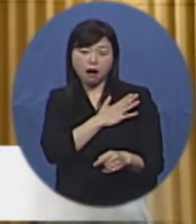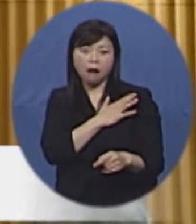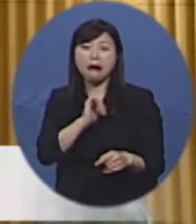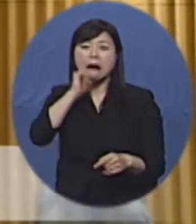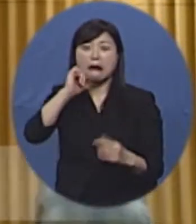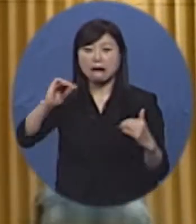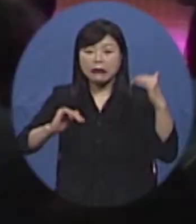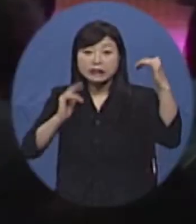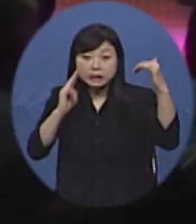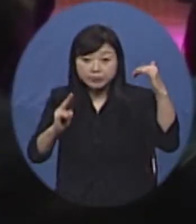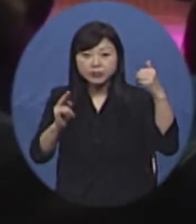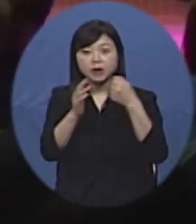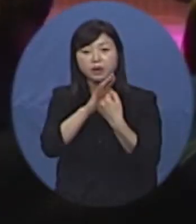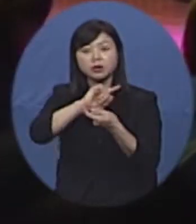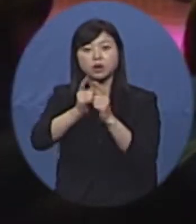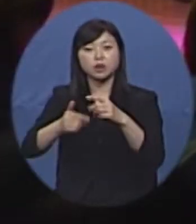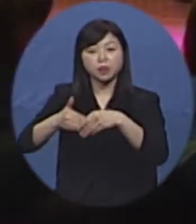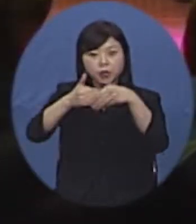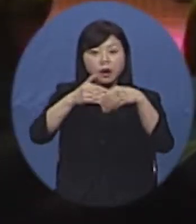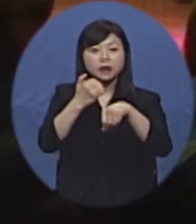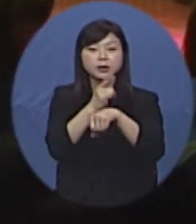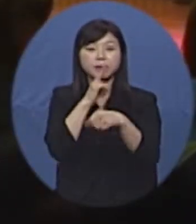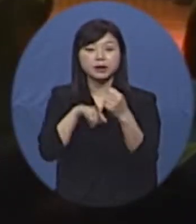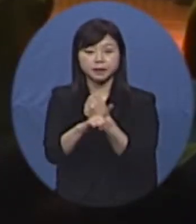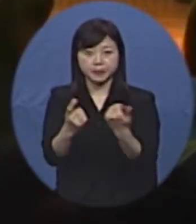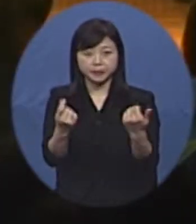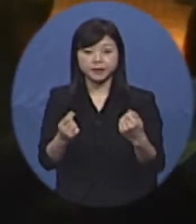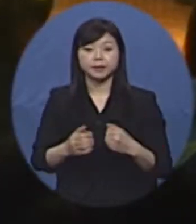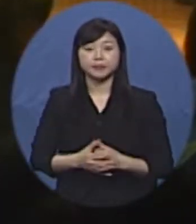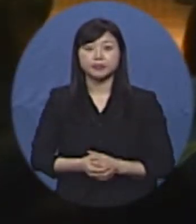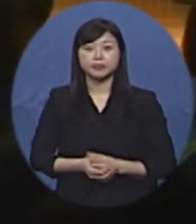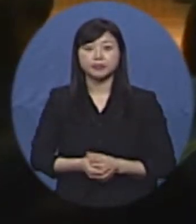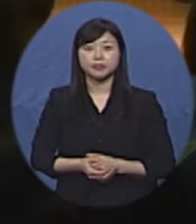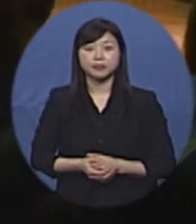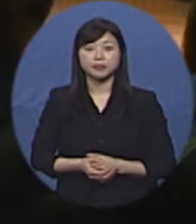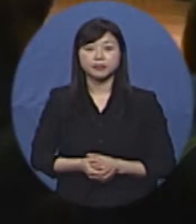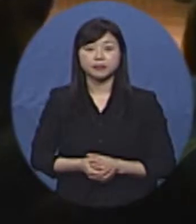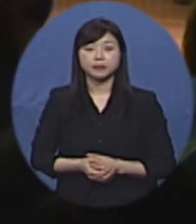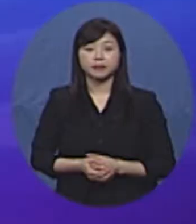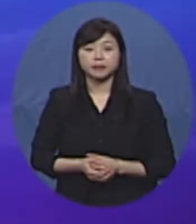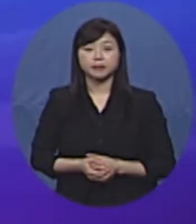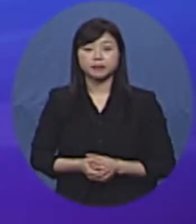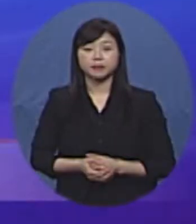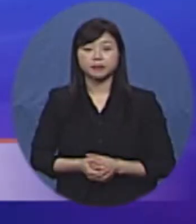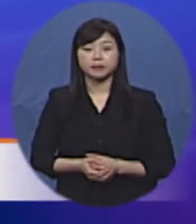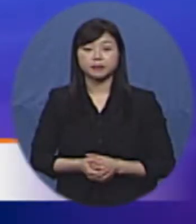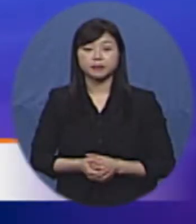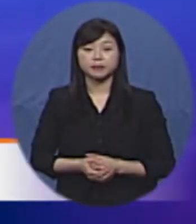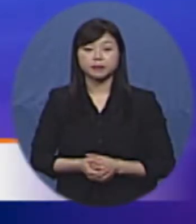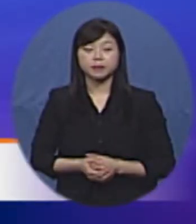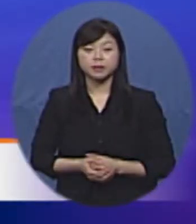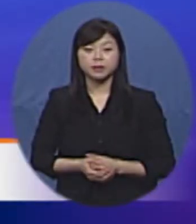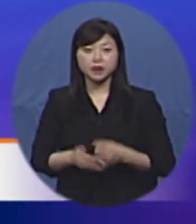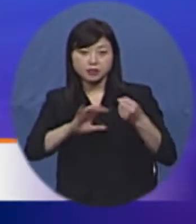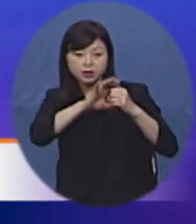사회잖아요. 그래서 서로 끌어주자. 복지TV 뉴스 하세인입니다. 전 세계 장애인 배드민턴